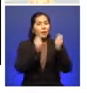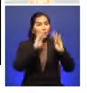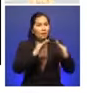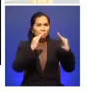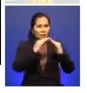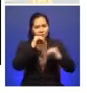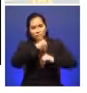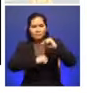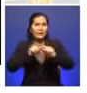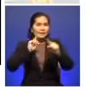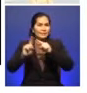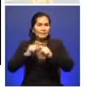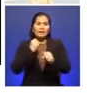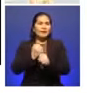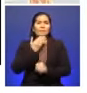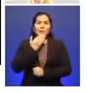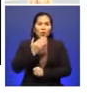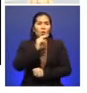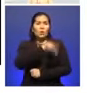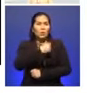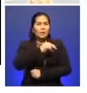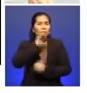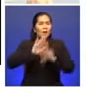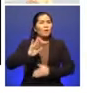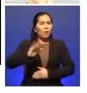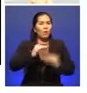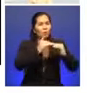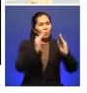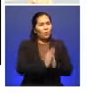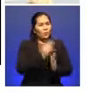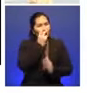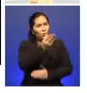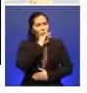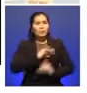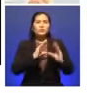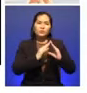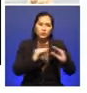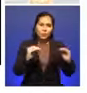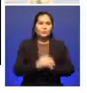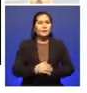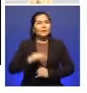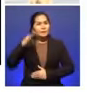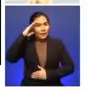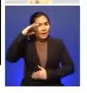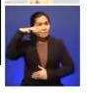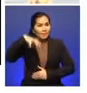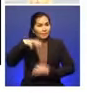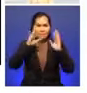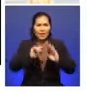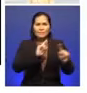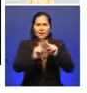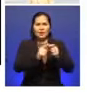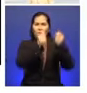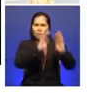างๆเนี่ยมันก็ทำมาตลอดนะคะโรงพยาบาลออกแบบแบบนี้วัดให้ดูสงบนะคะค่ายทหารต้องเป็นแบบนี้ส